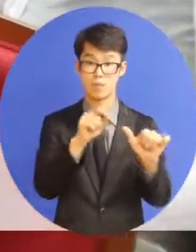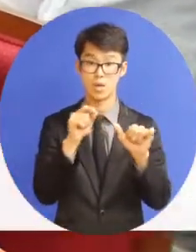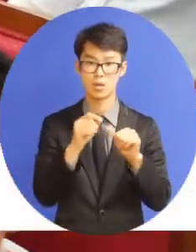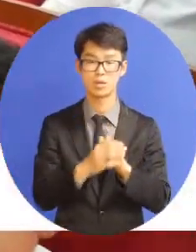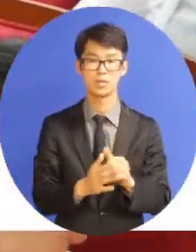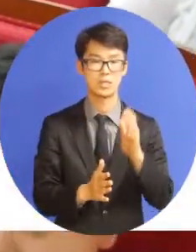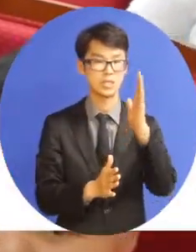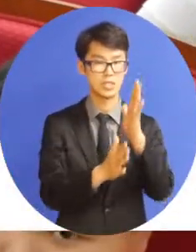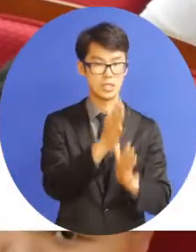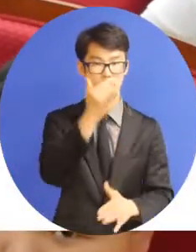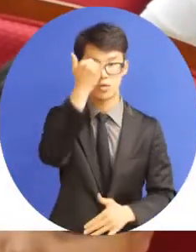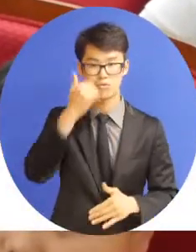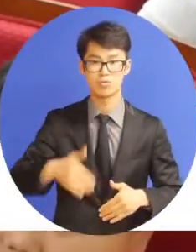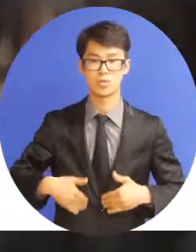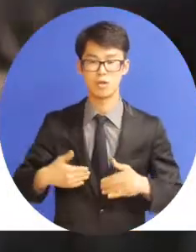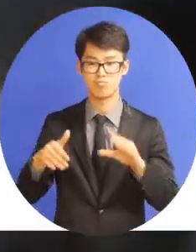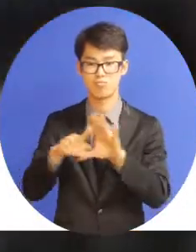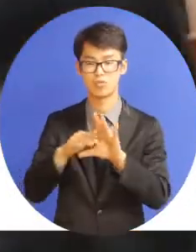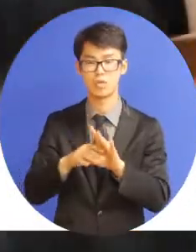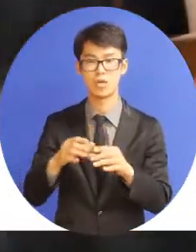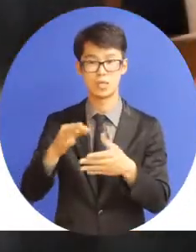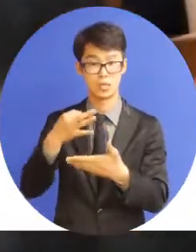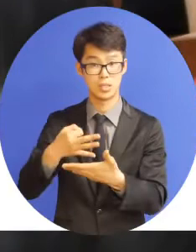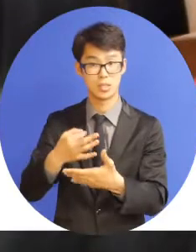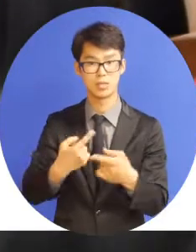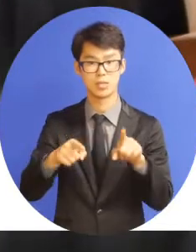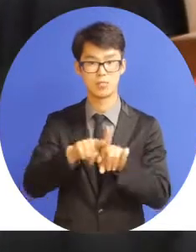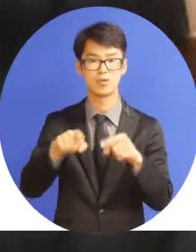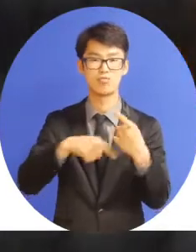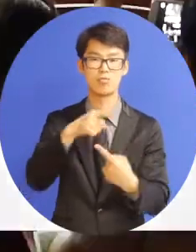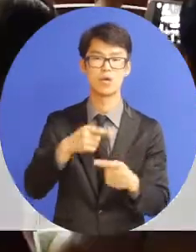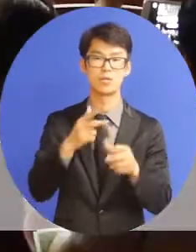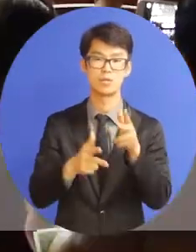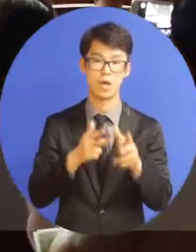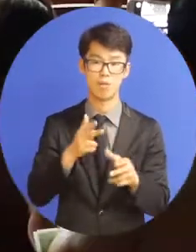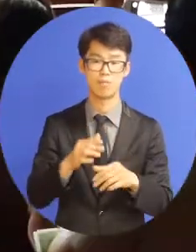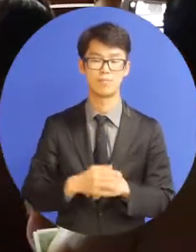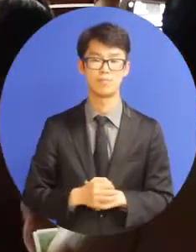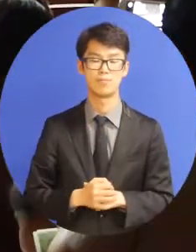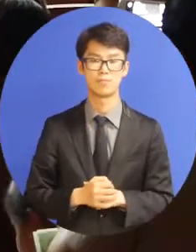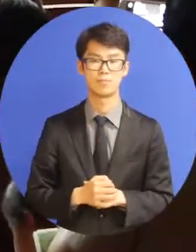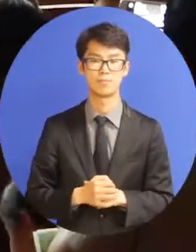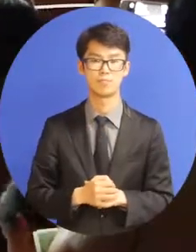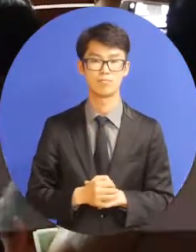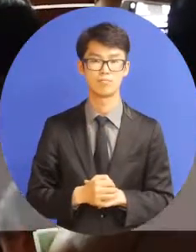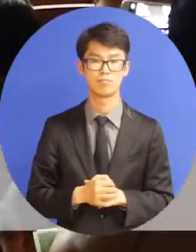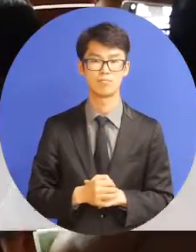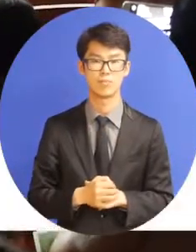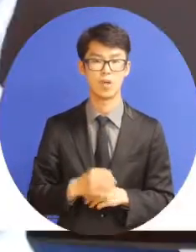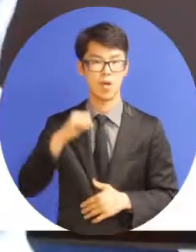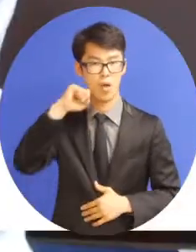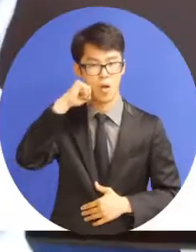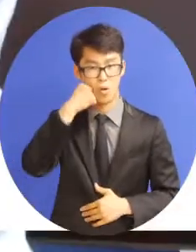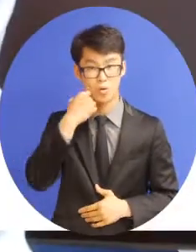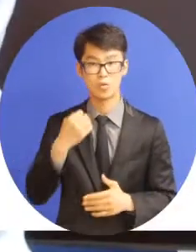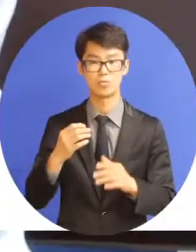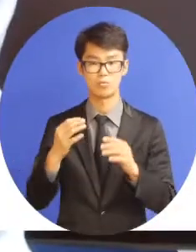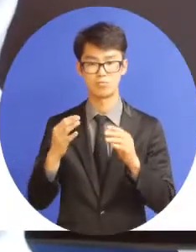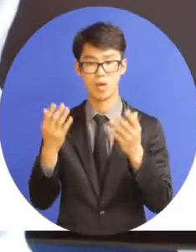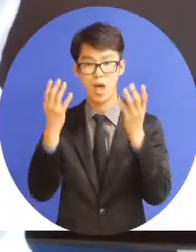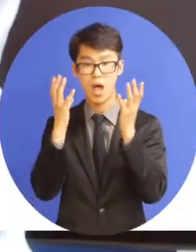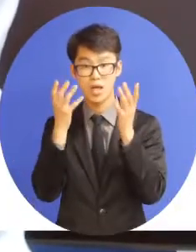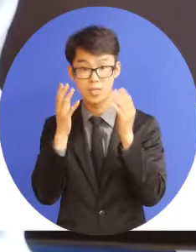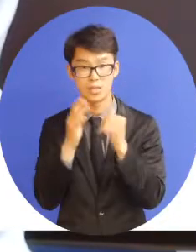선정돼 공주시와 충남문화재단이 공동으로 운영하는 사업인데요. 대다수의 사회적 취약계층 아동이